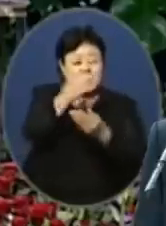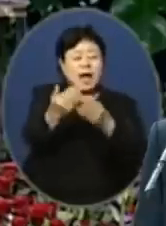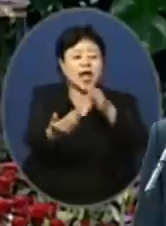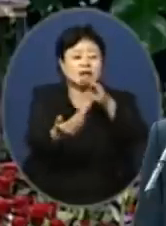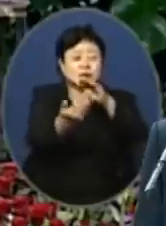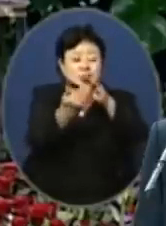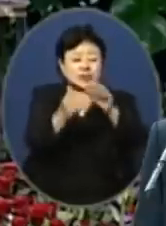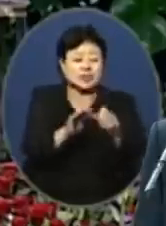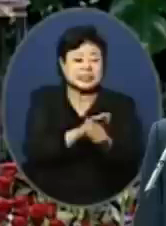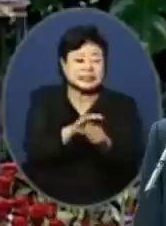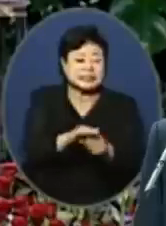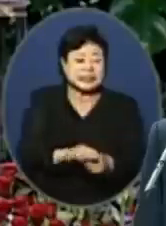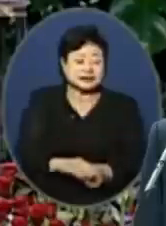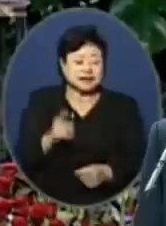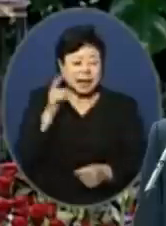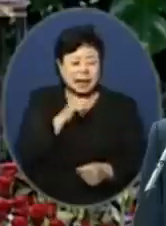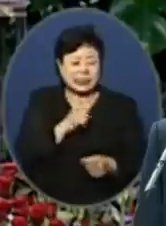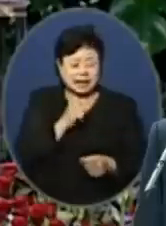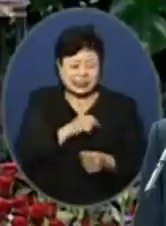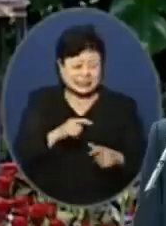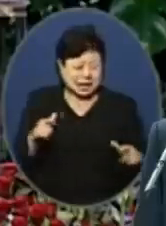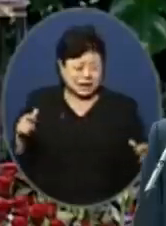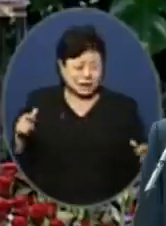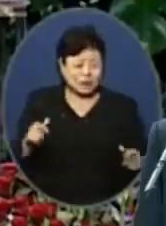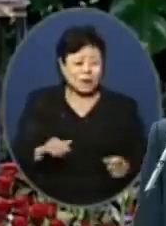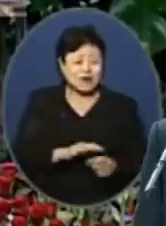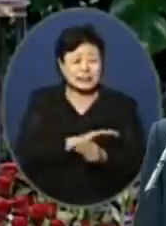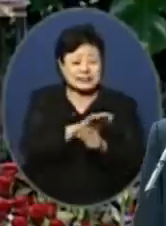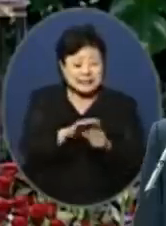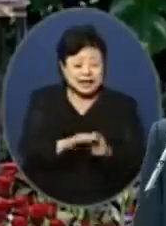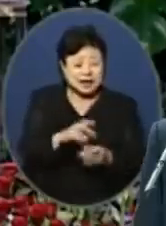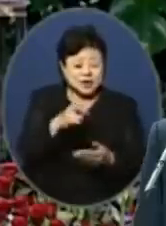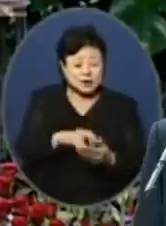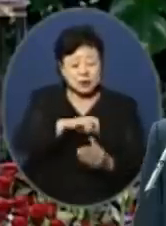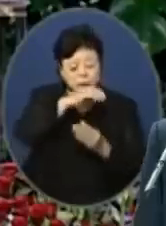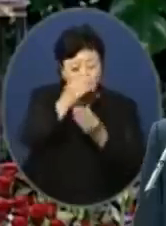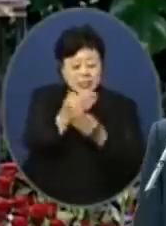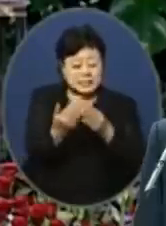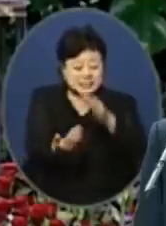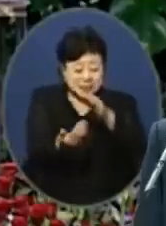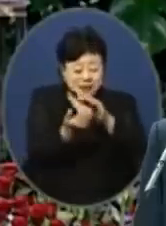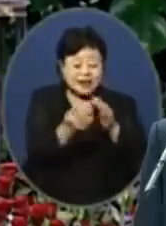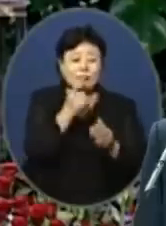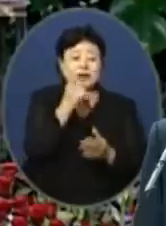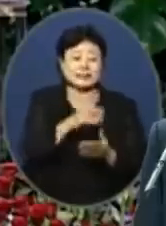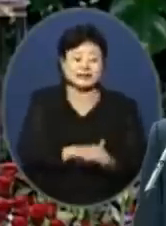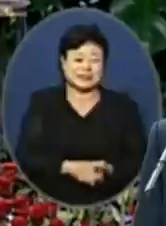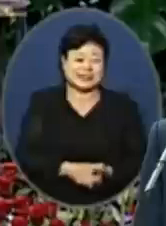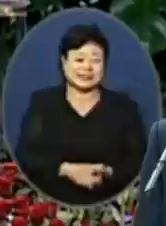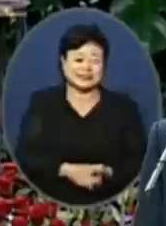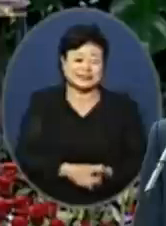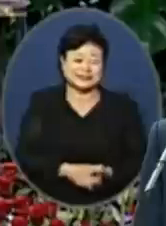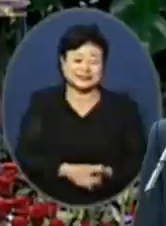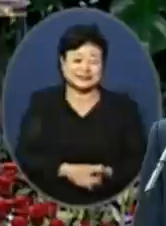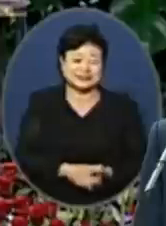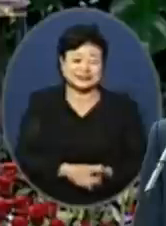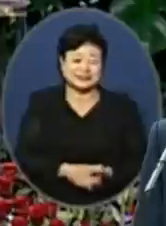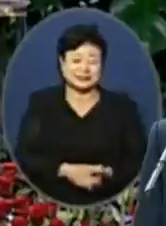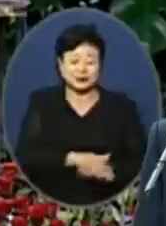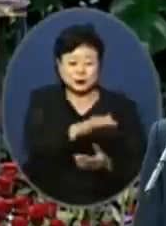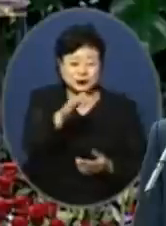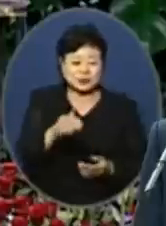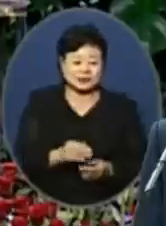이루었느니라. 사랑은 이웃에게 악을 행하지 아니하나니 그러므로 사랑은 율법의 완성이니라고 말씀하고 있는 것입니다.